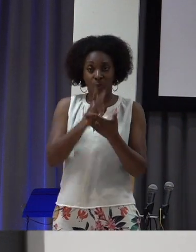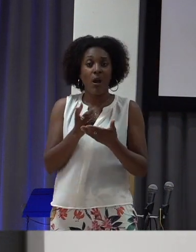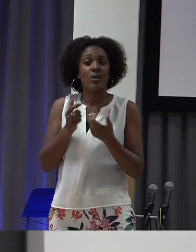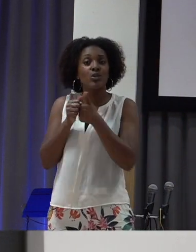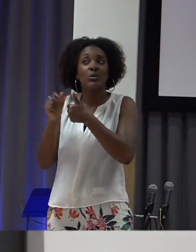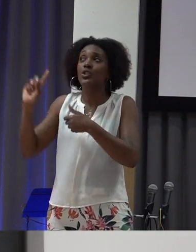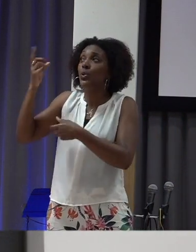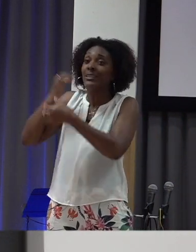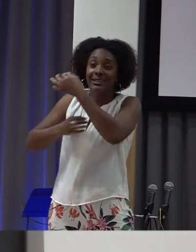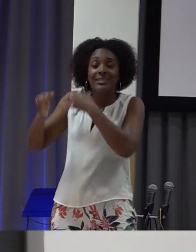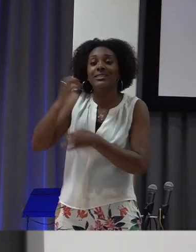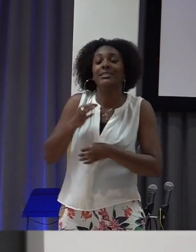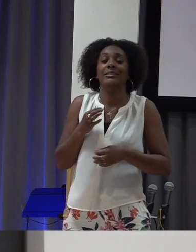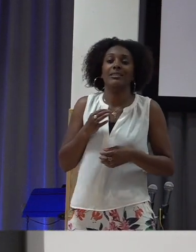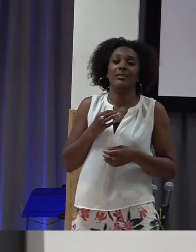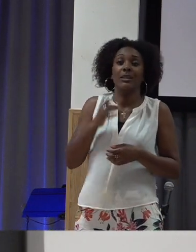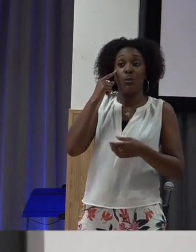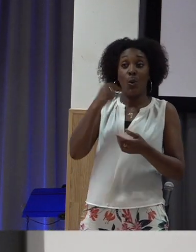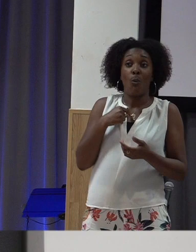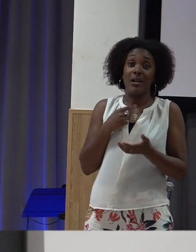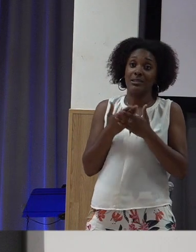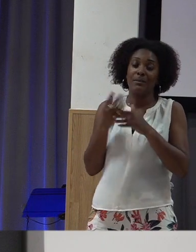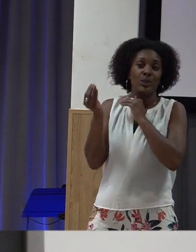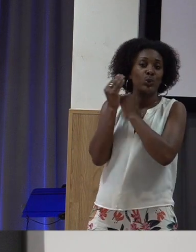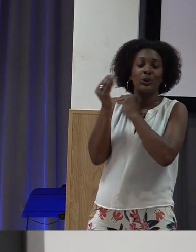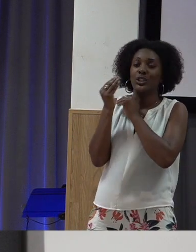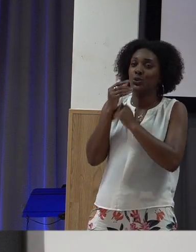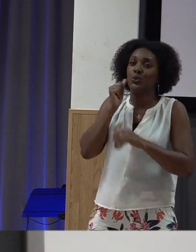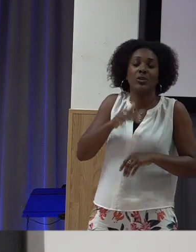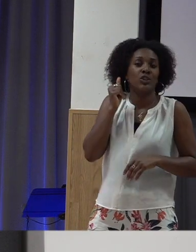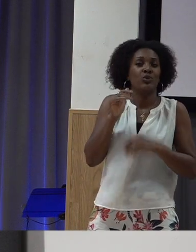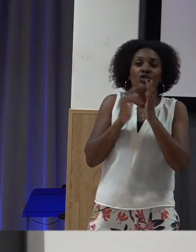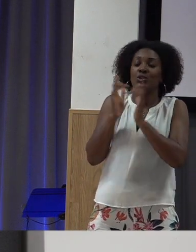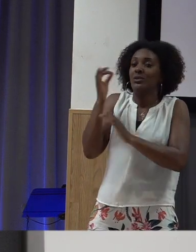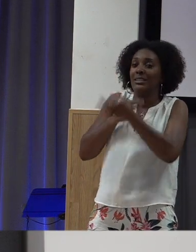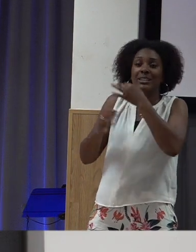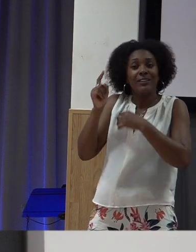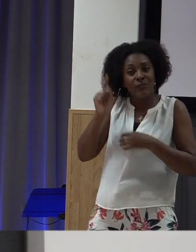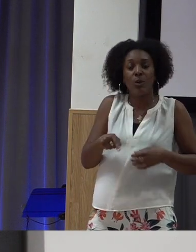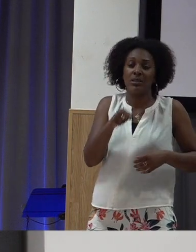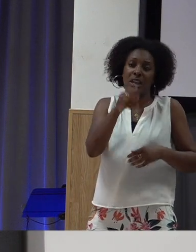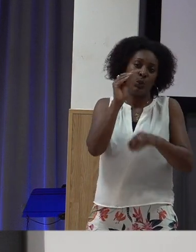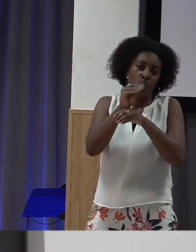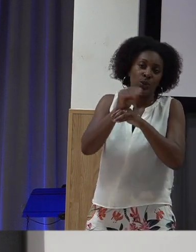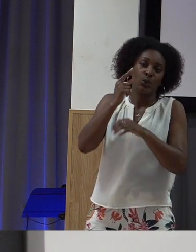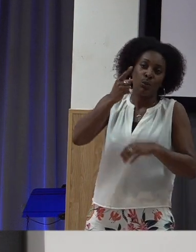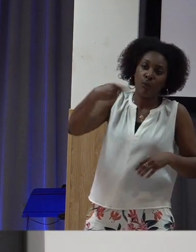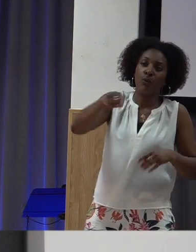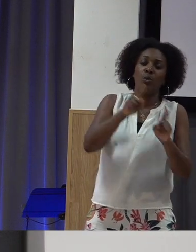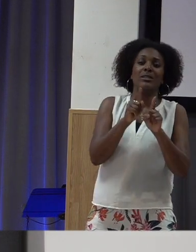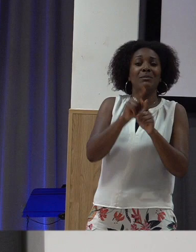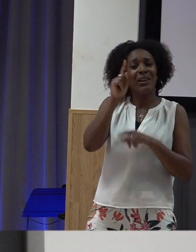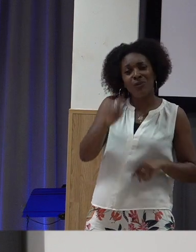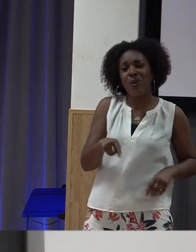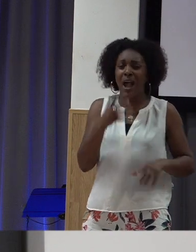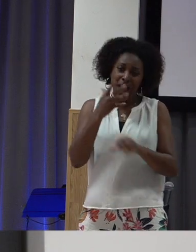ce que Jésus a dit. Et pour moi, c'est ma nourriture de chaque jour, qu'elle soit la vôtre également. Mais soyez